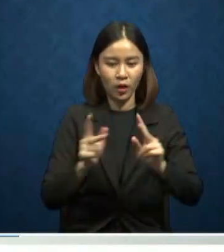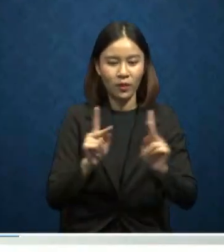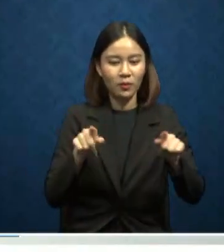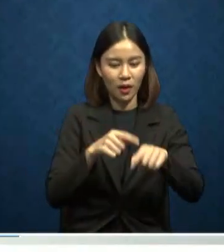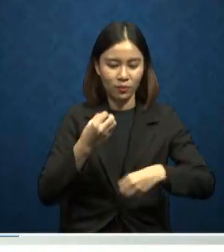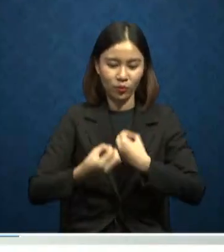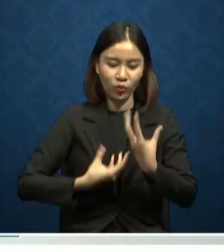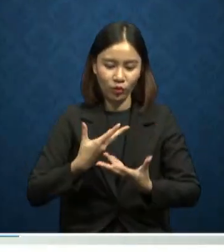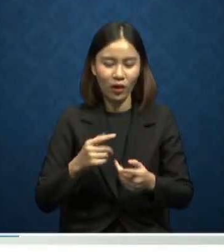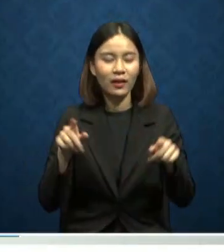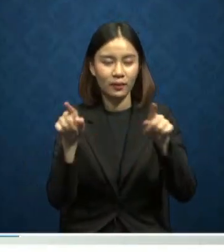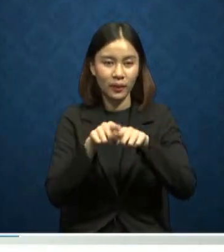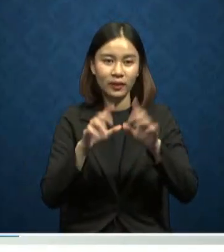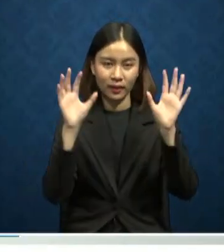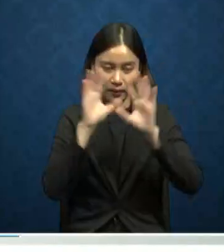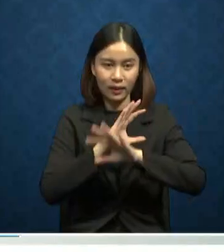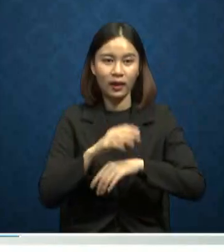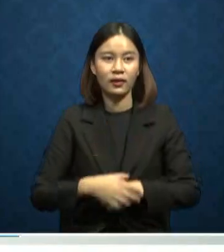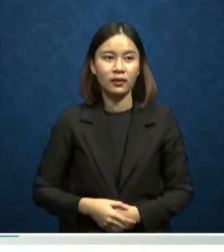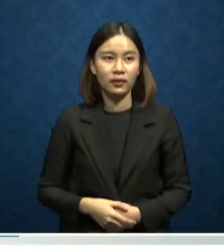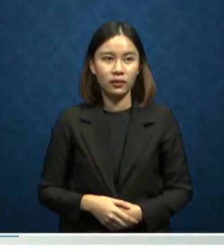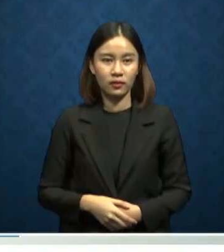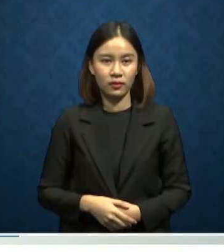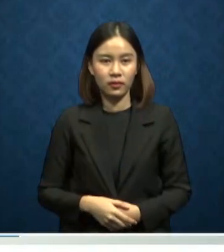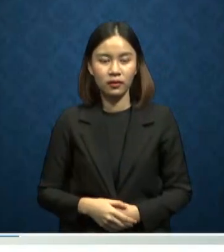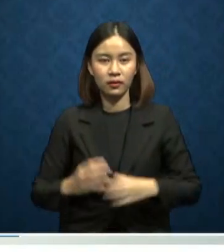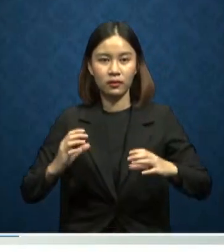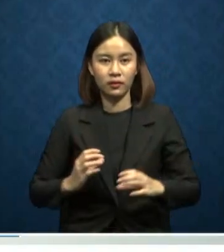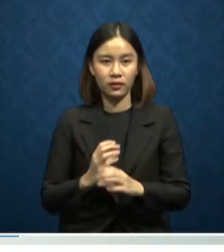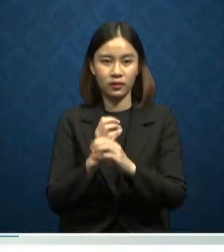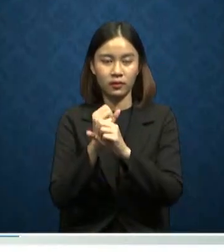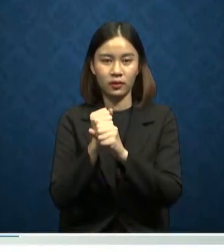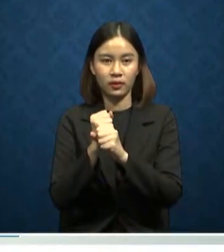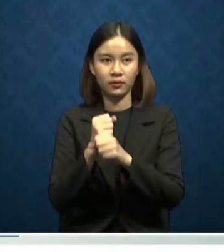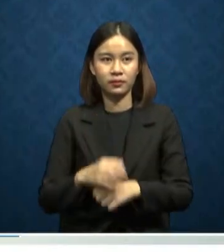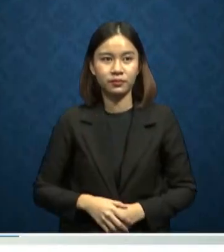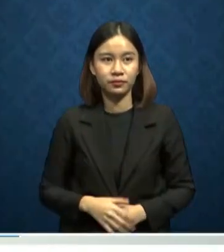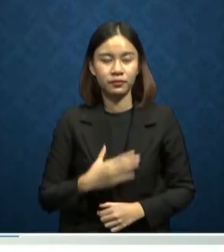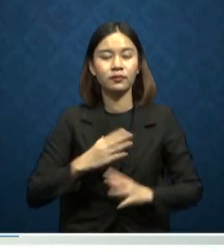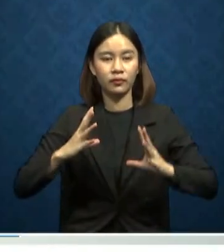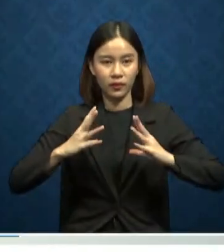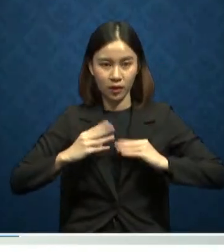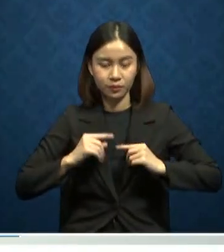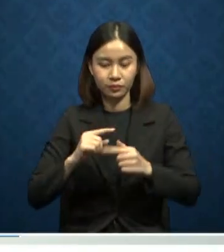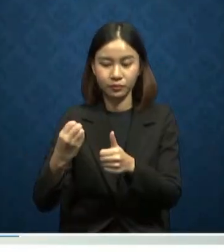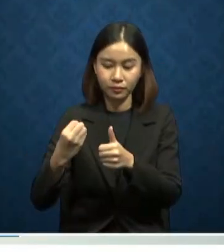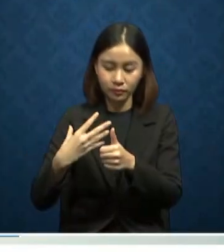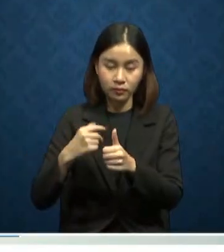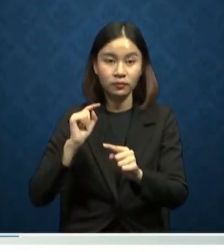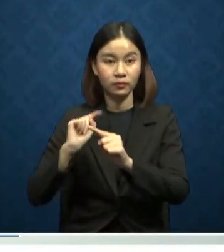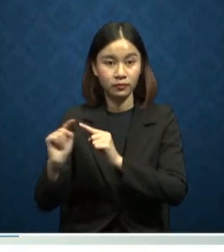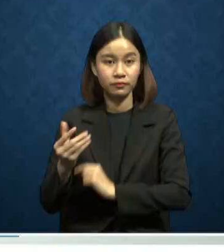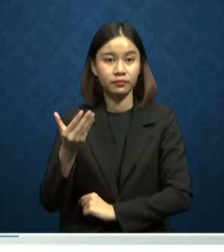ภาพรวมกันอยู่แล้วก็เอาเป็นว่านะฮะผมน้อมรับฮะในคำติชมของท่